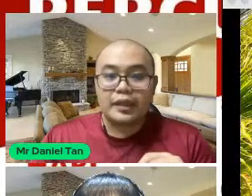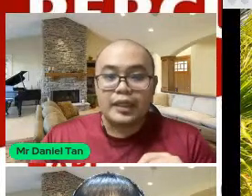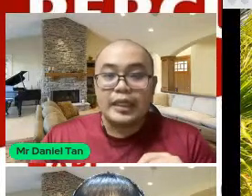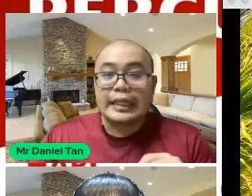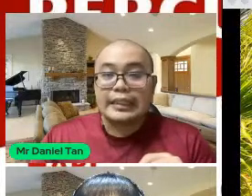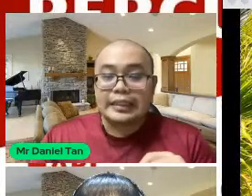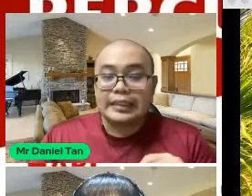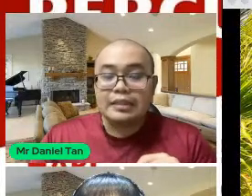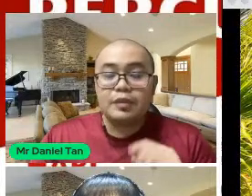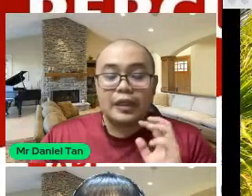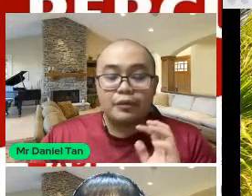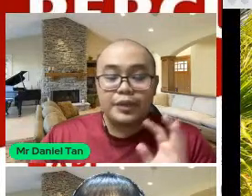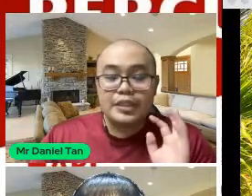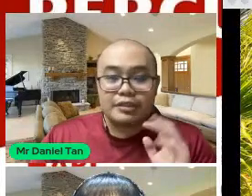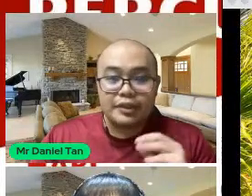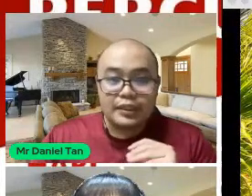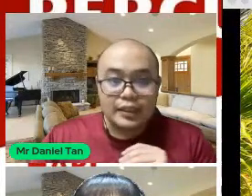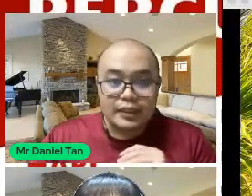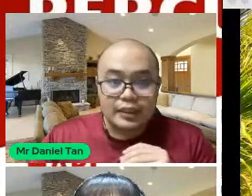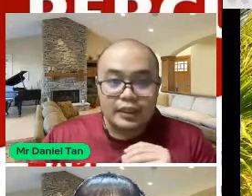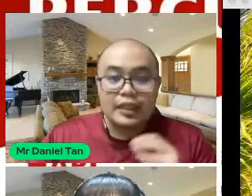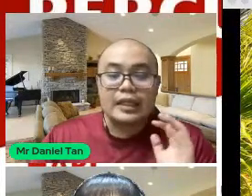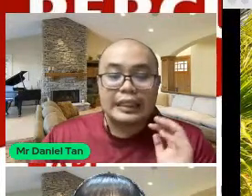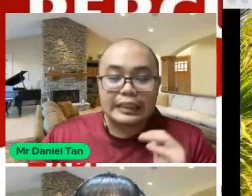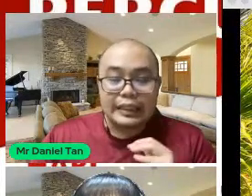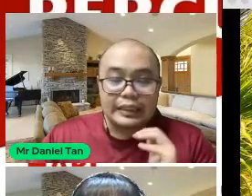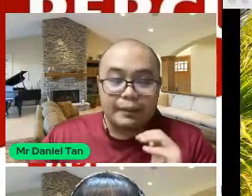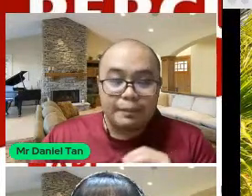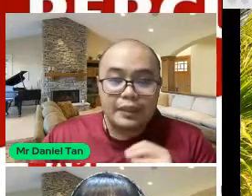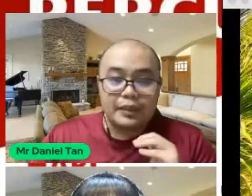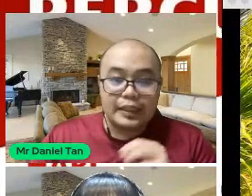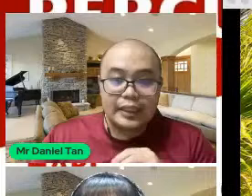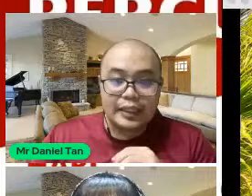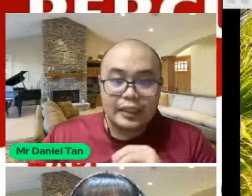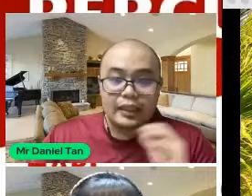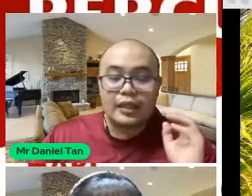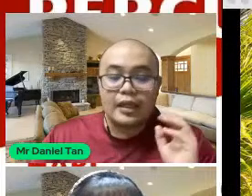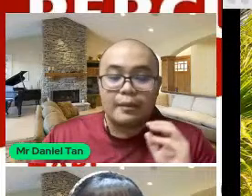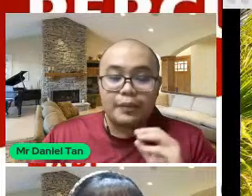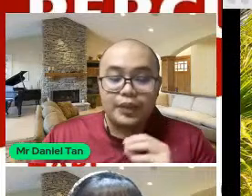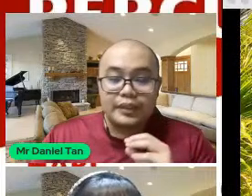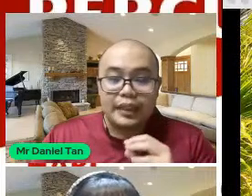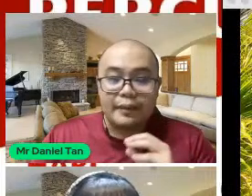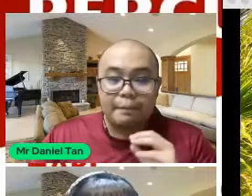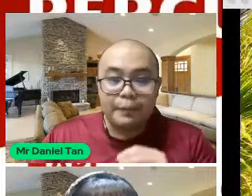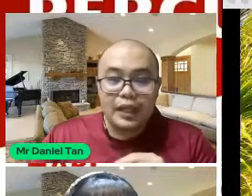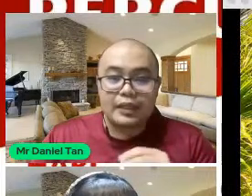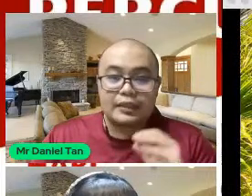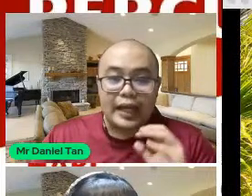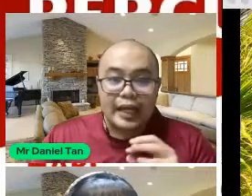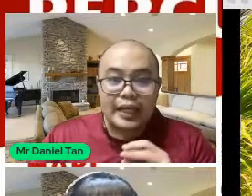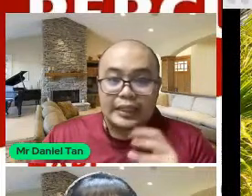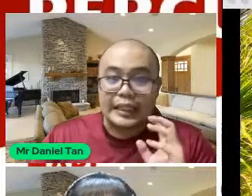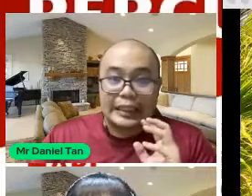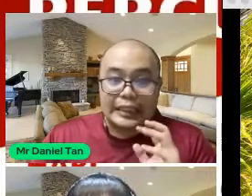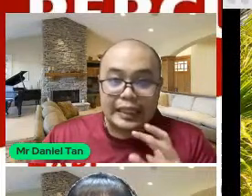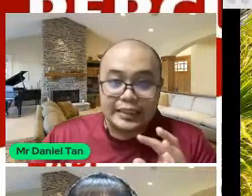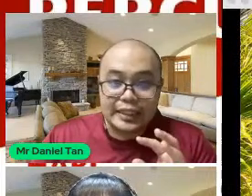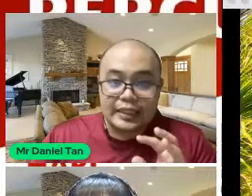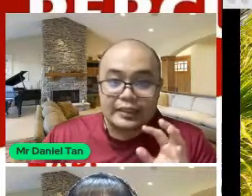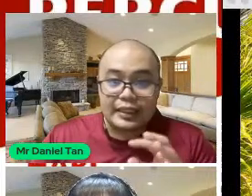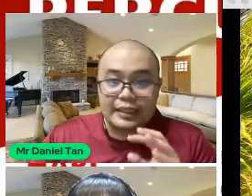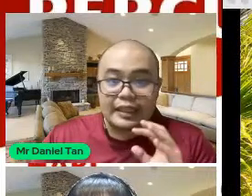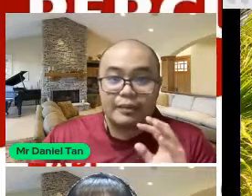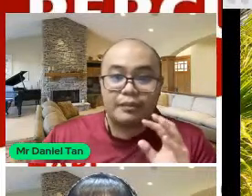Oke jadi melalui cerita ini kita dapat melihat betapa taat